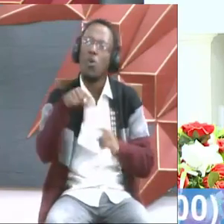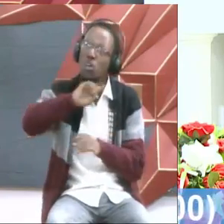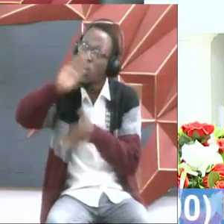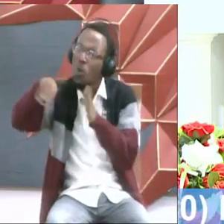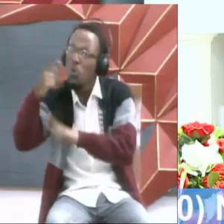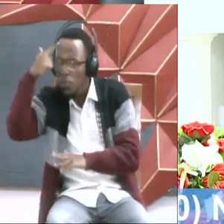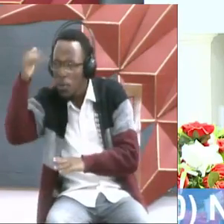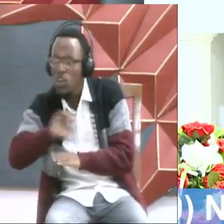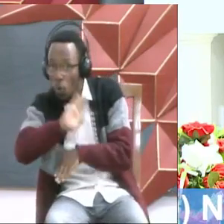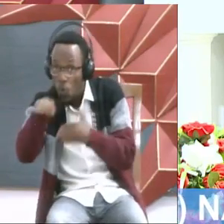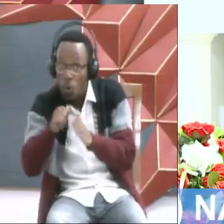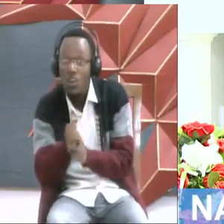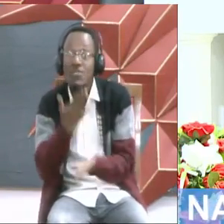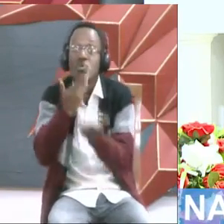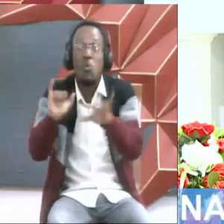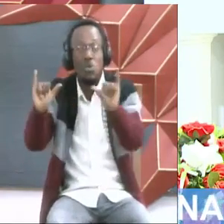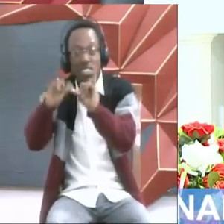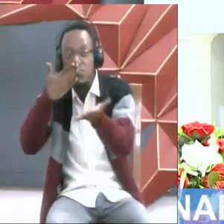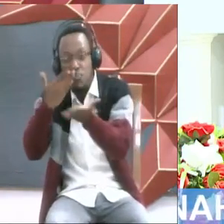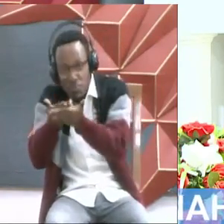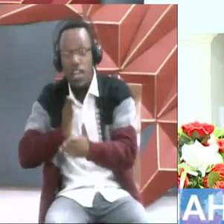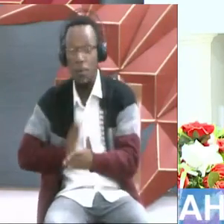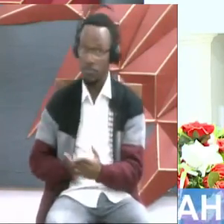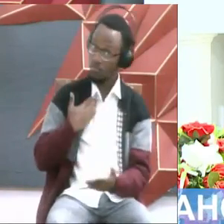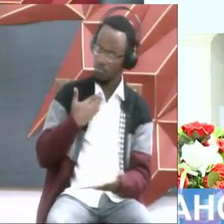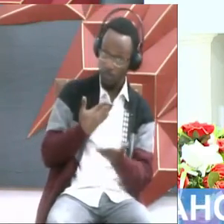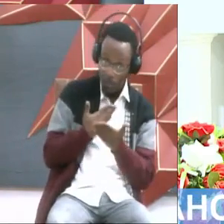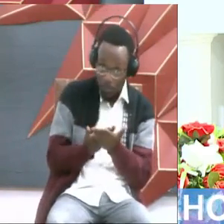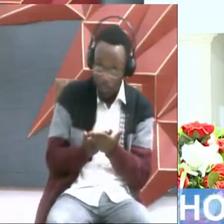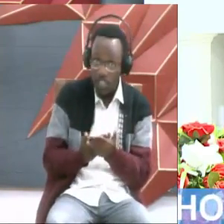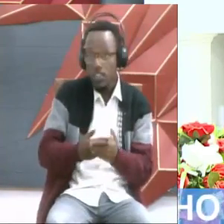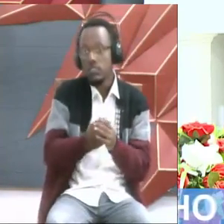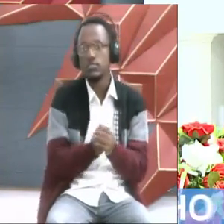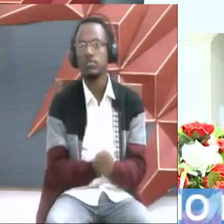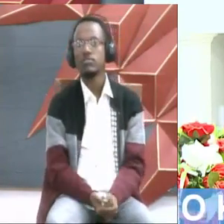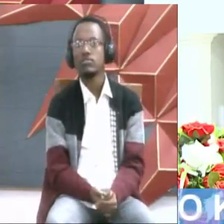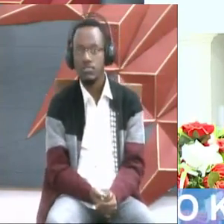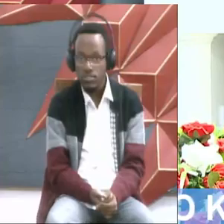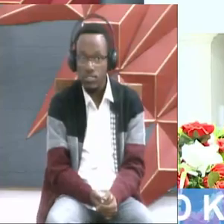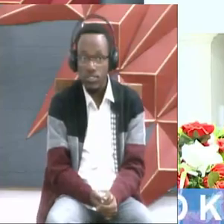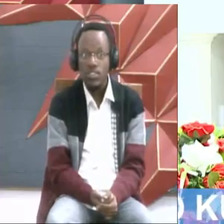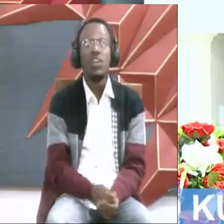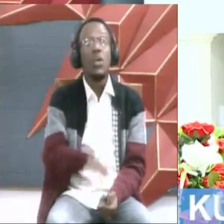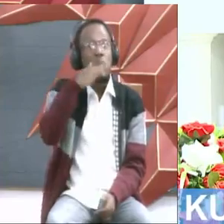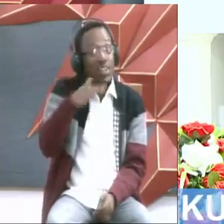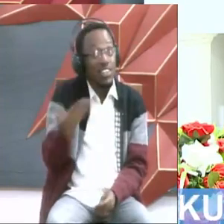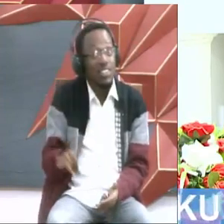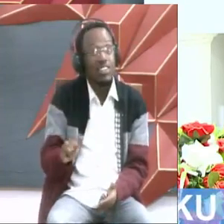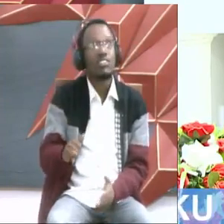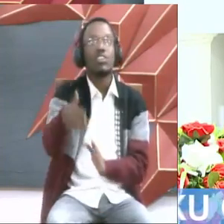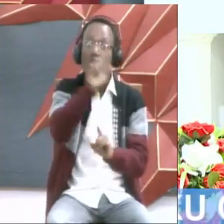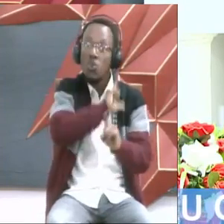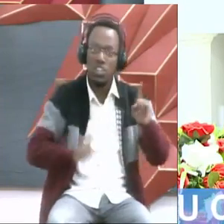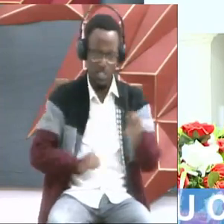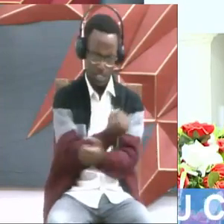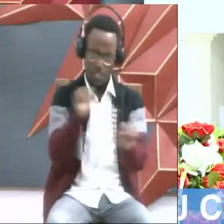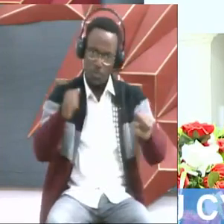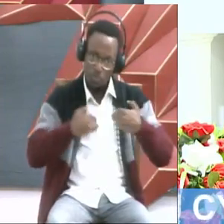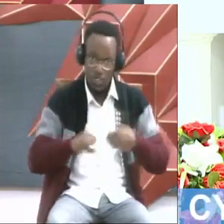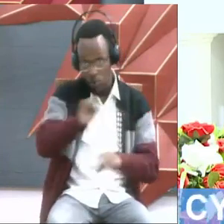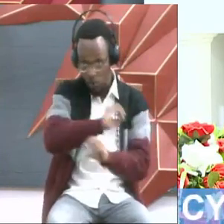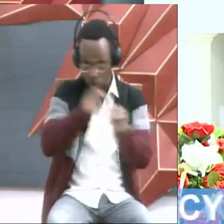bakamenya uruhande rwanje rwiza ibibi na by'umwami wanje biza kabinkiza sinzo